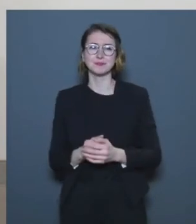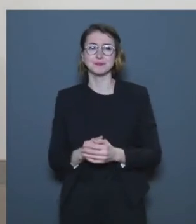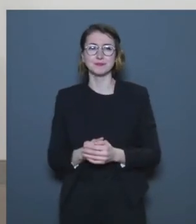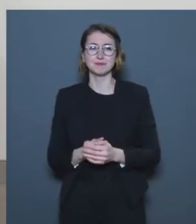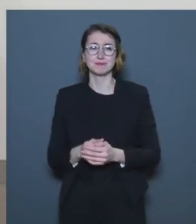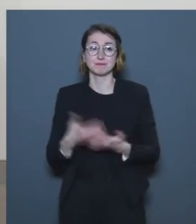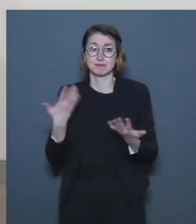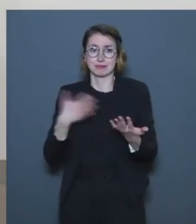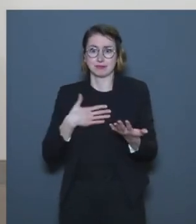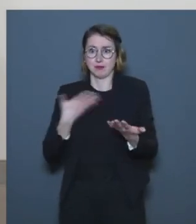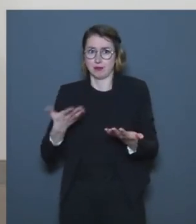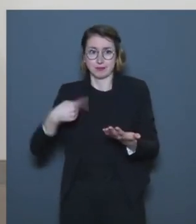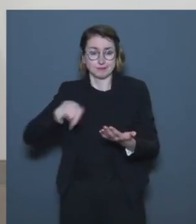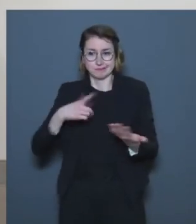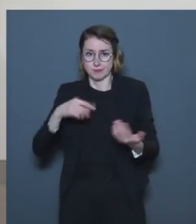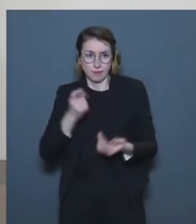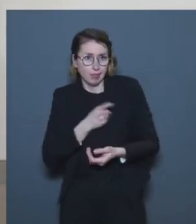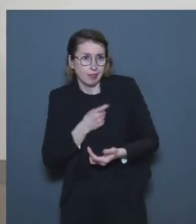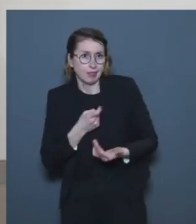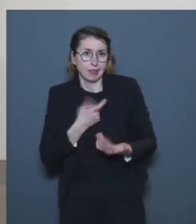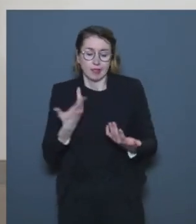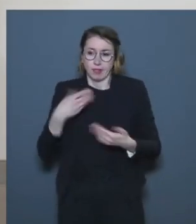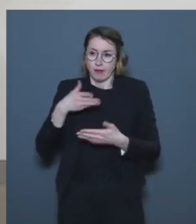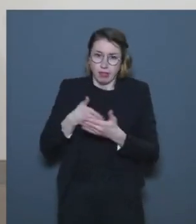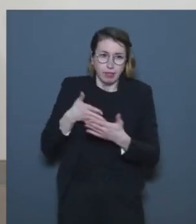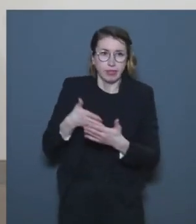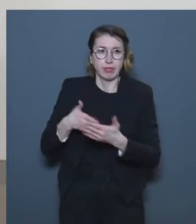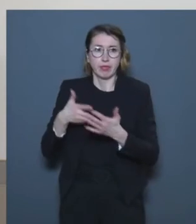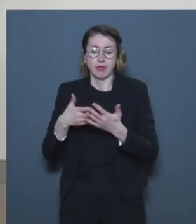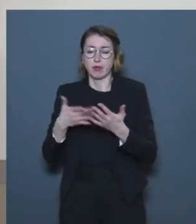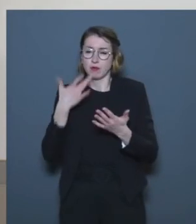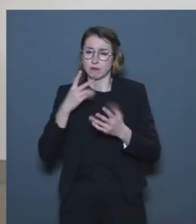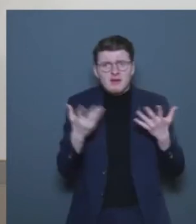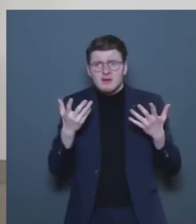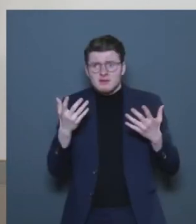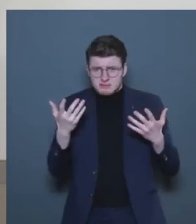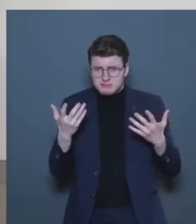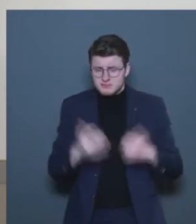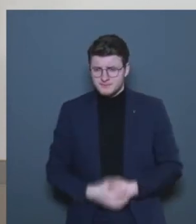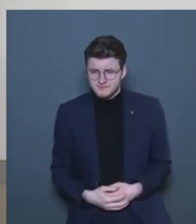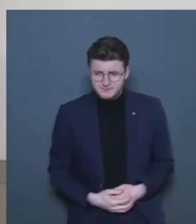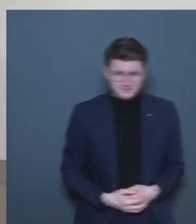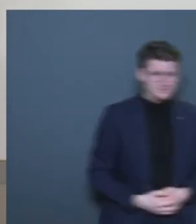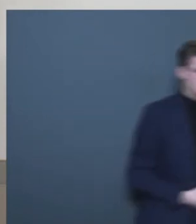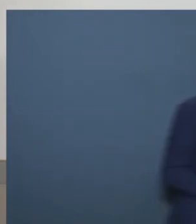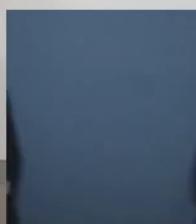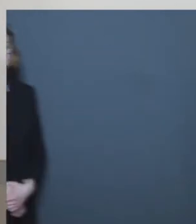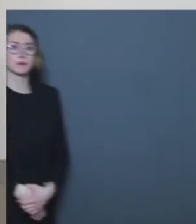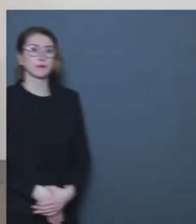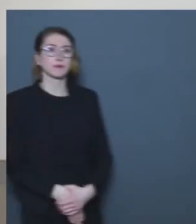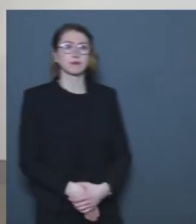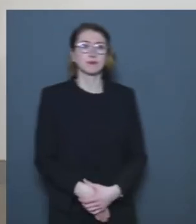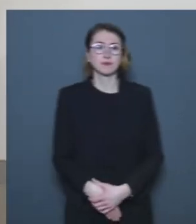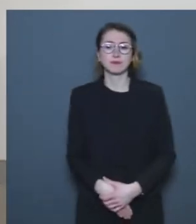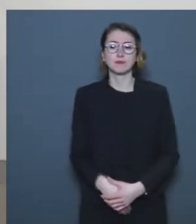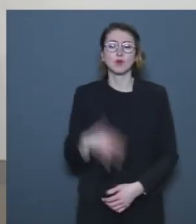crainte, sans ce frein qu'on a pour l'instant tout le temps. Dernière parole aux jeunes. Nous